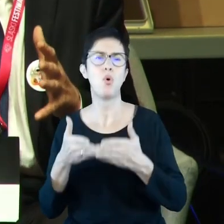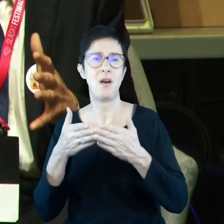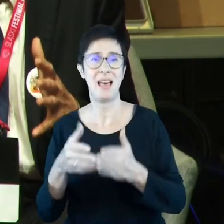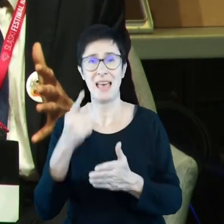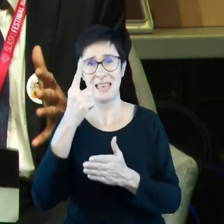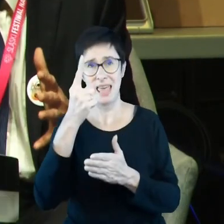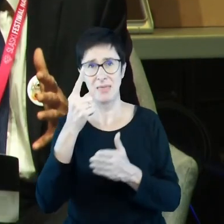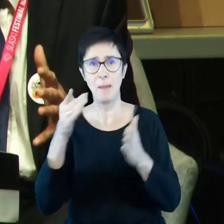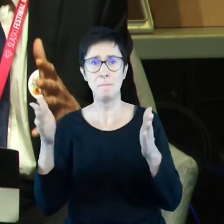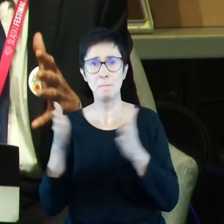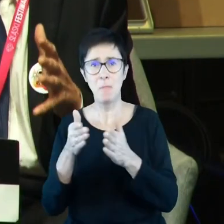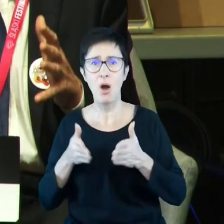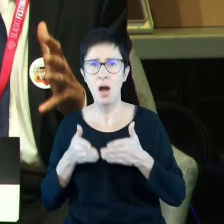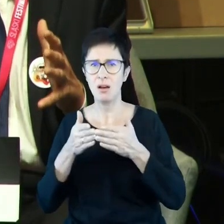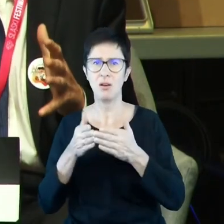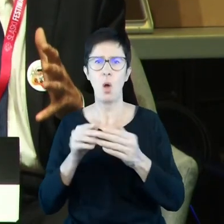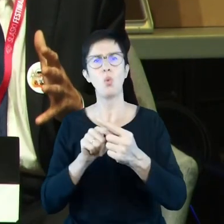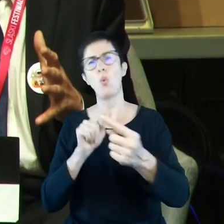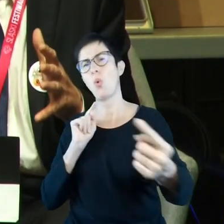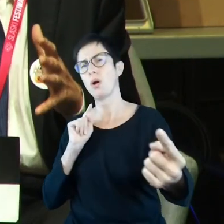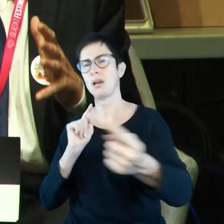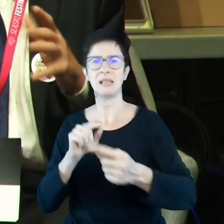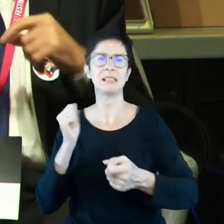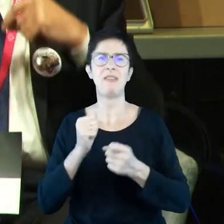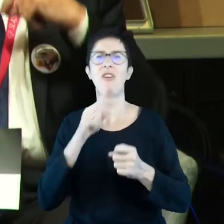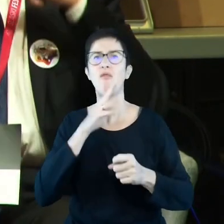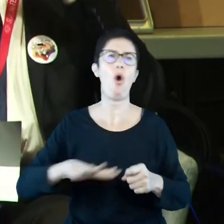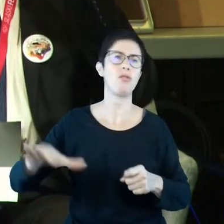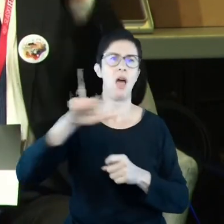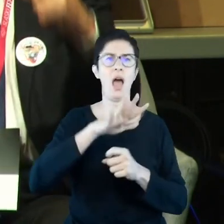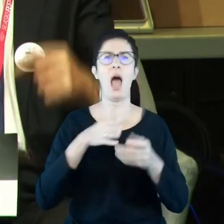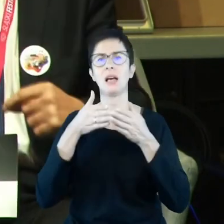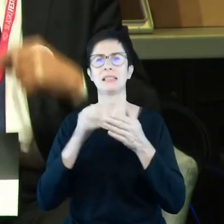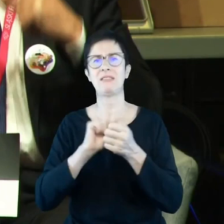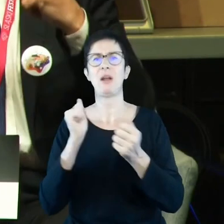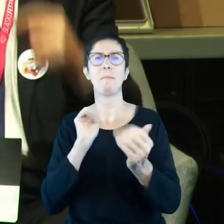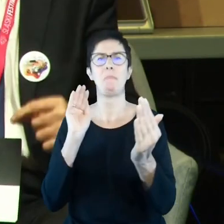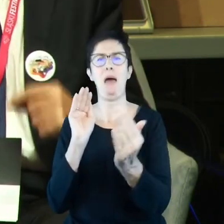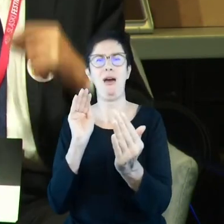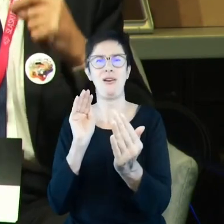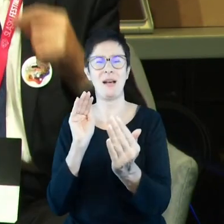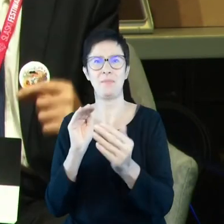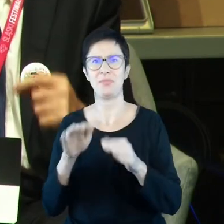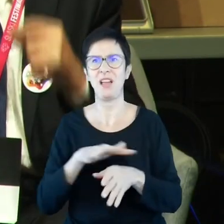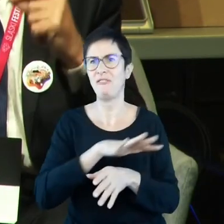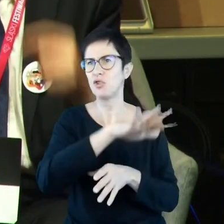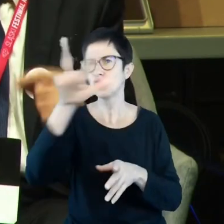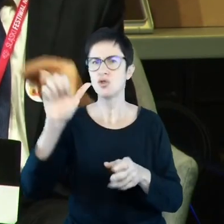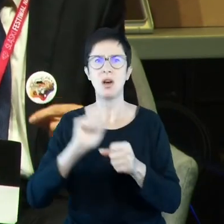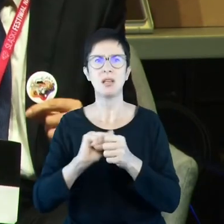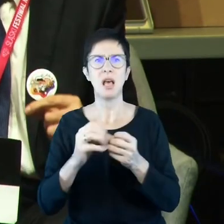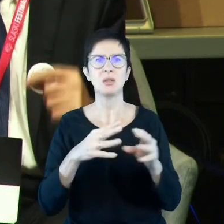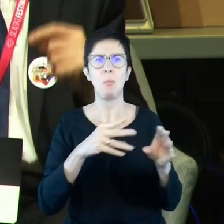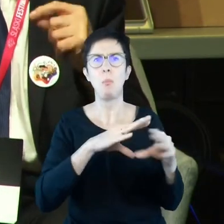maleńkim kadłubie, jaki wielki by on nie był, bo w oceanie zawsze będzie maleńki, gdzie wszystko wokół nich jest płynne. Jeżeli oni sami